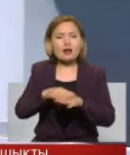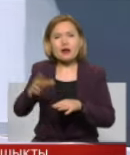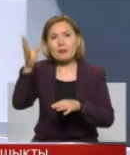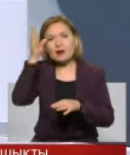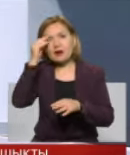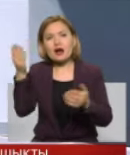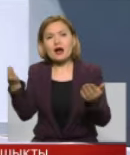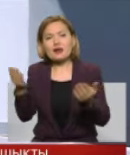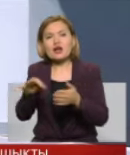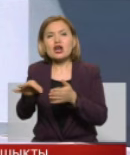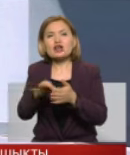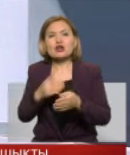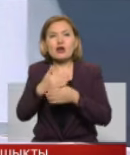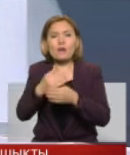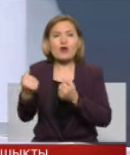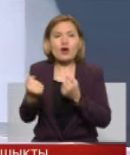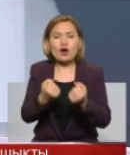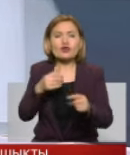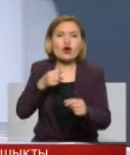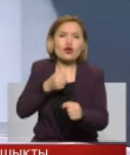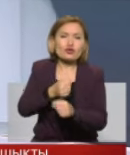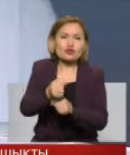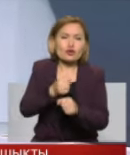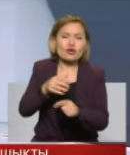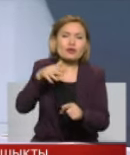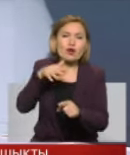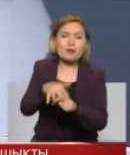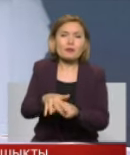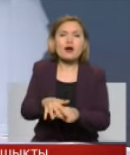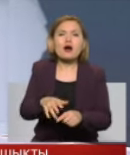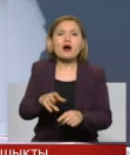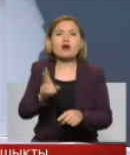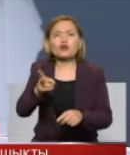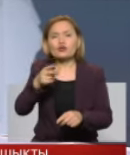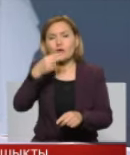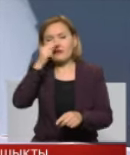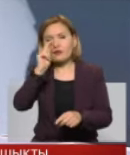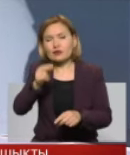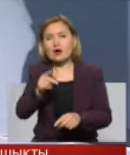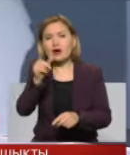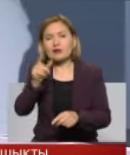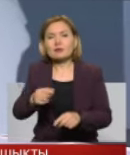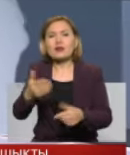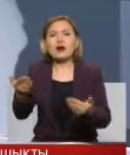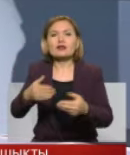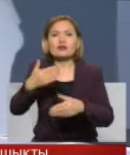қандай? Жедел жәрдем жүргізушісін соққыға жыққан адамға қандай жаза қолданылу керек?